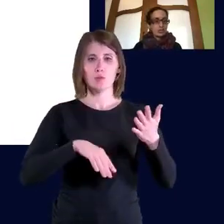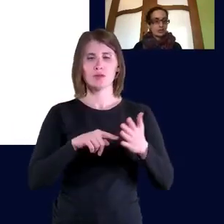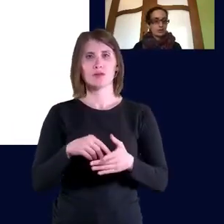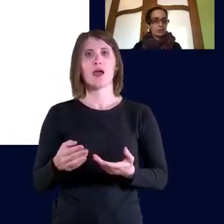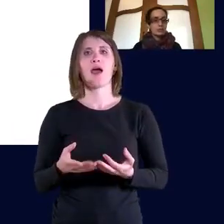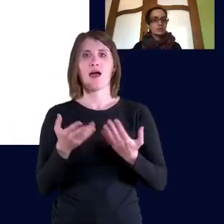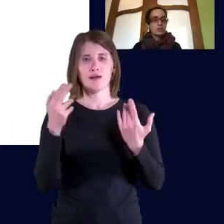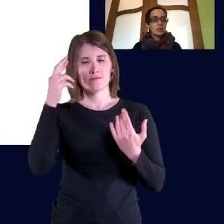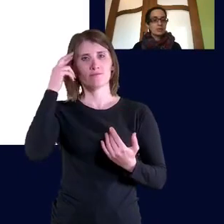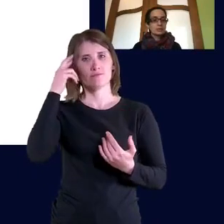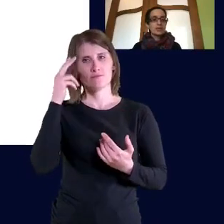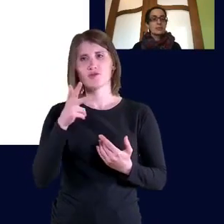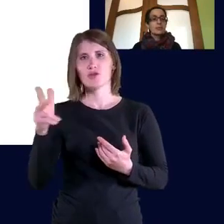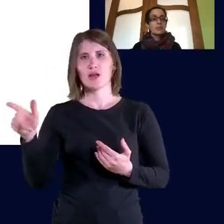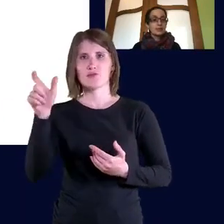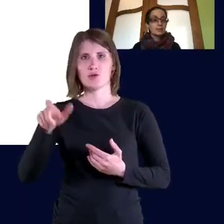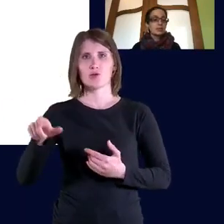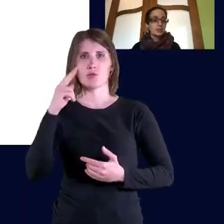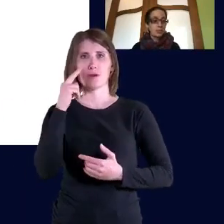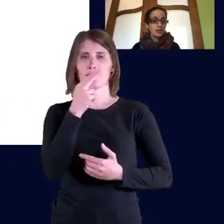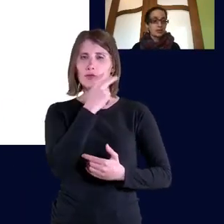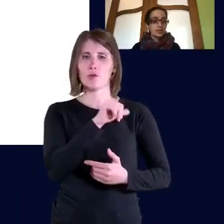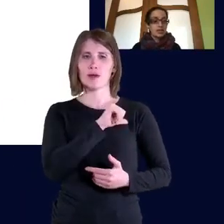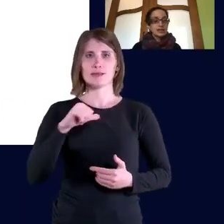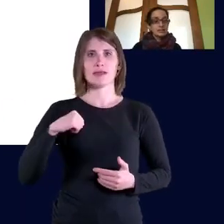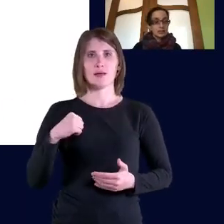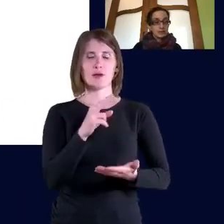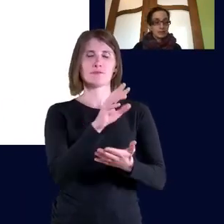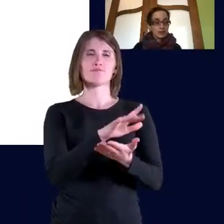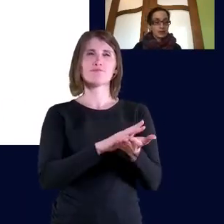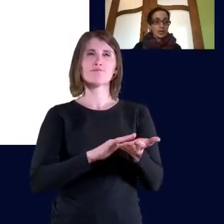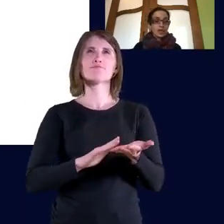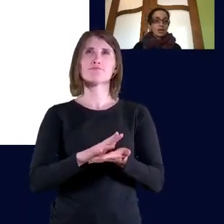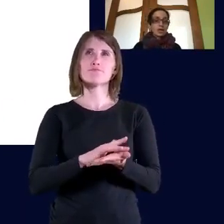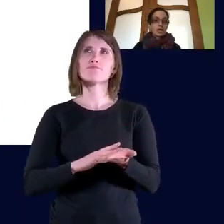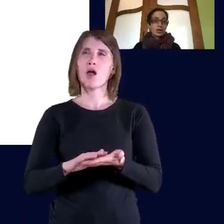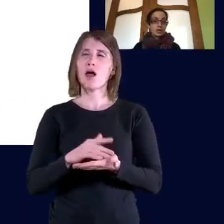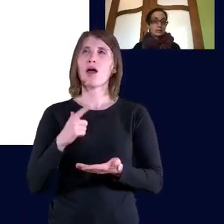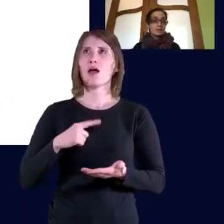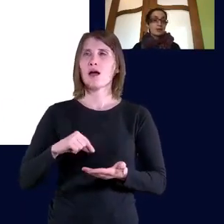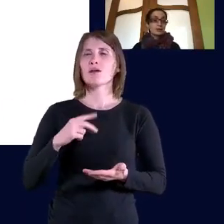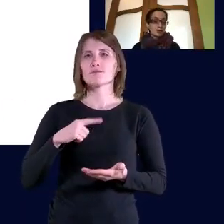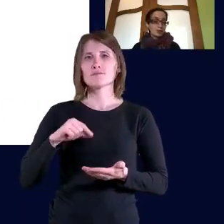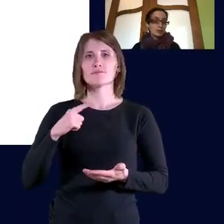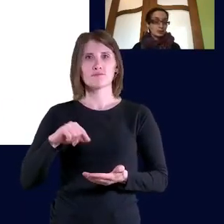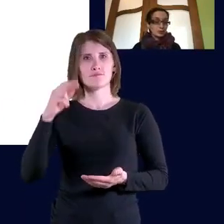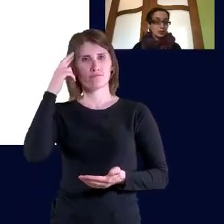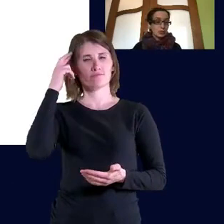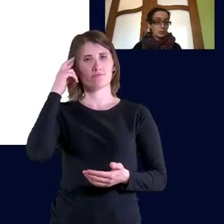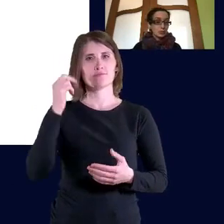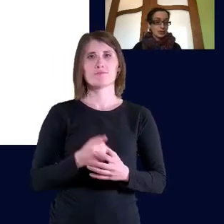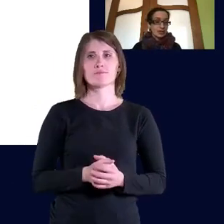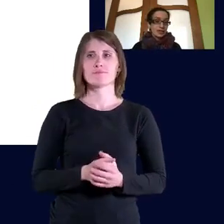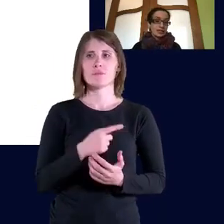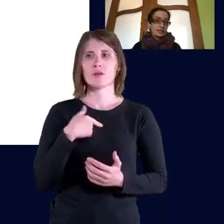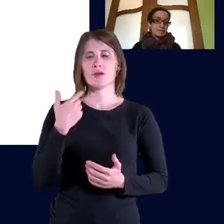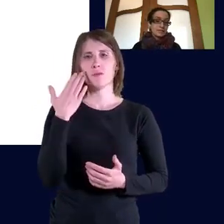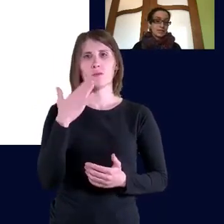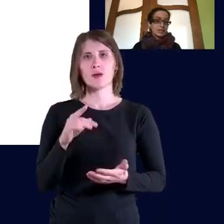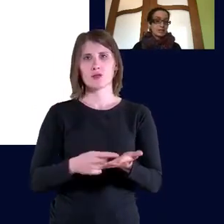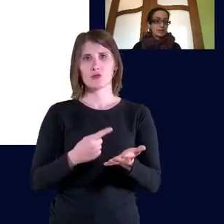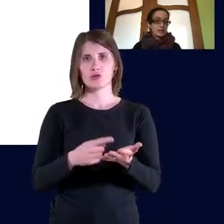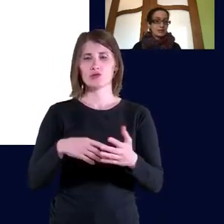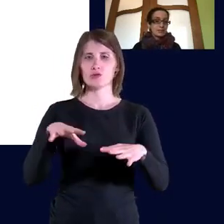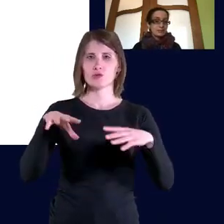każda inna osoba niewidoma będzie mogła samych samodzielnie poradzić z grafiką to bardzo często otrzymujemy później